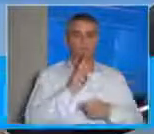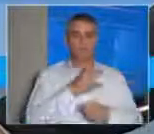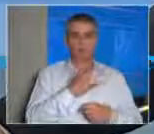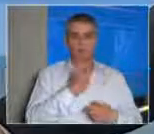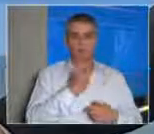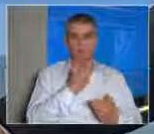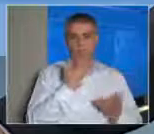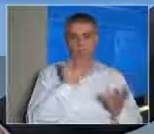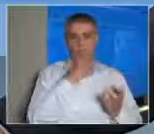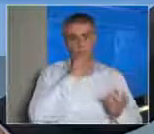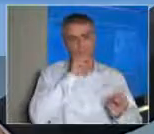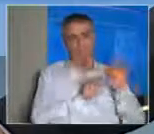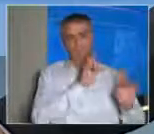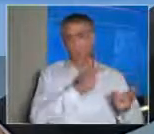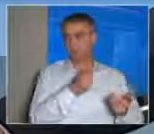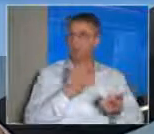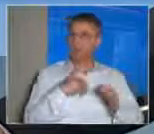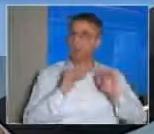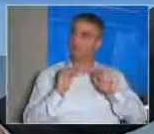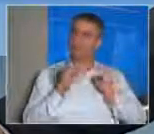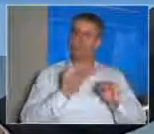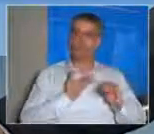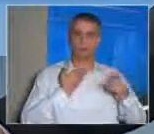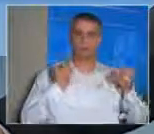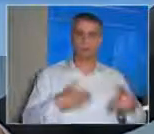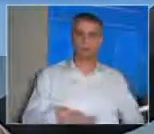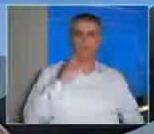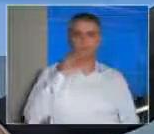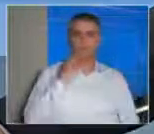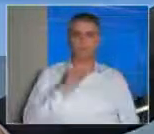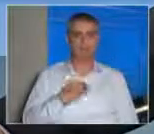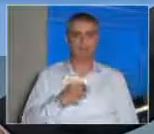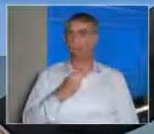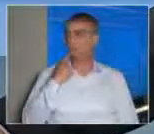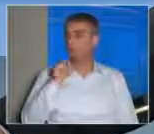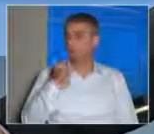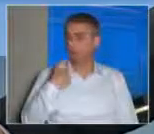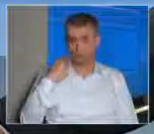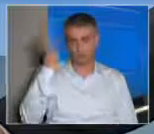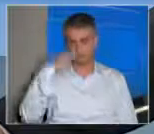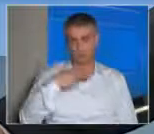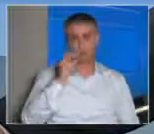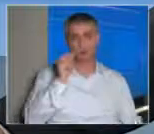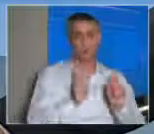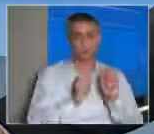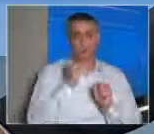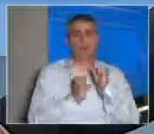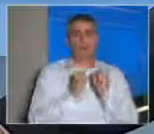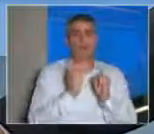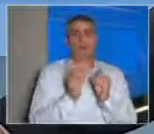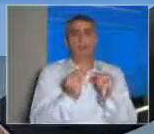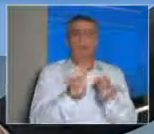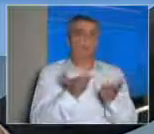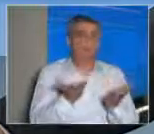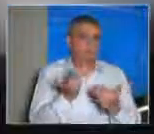פיהם, אז אתה כאילו בא לברך ויוצא קצת מבזה. קודם כל אני מבין איזה שיש אנשים שקשה להם הדבר